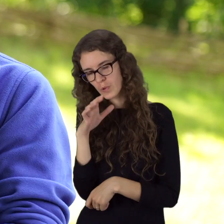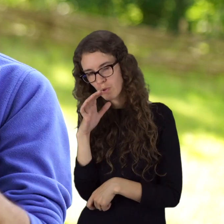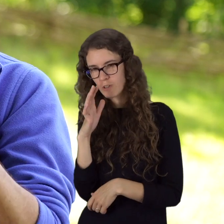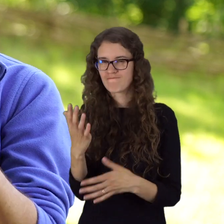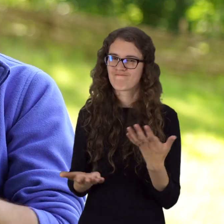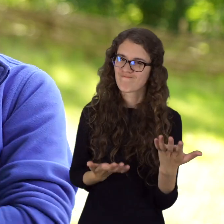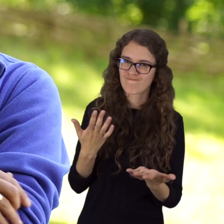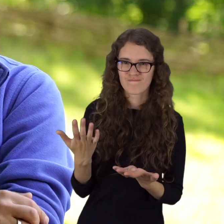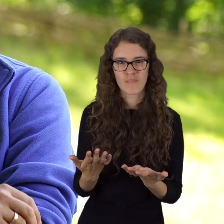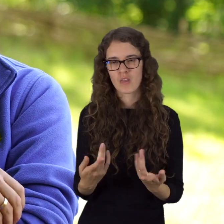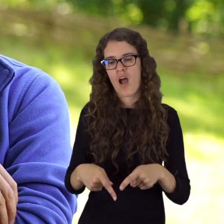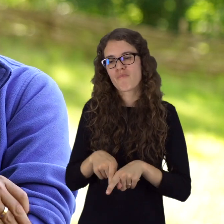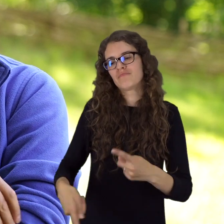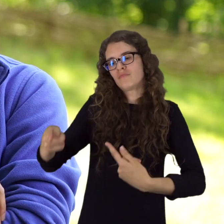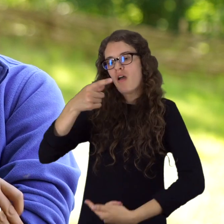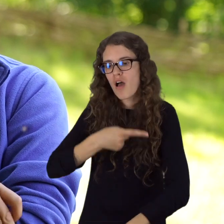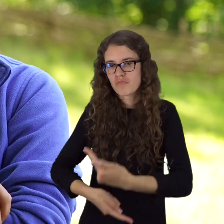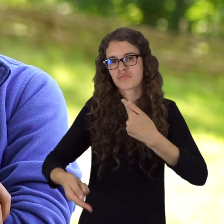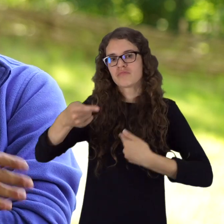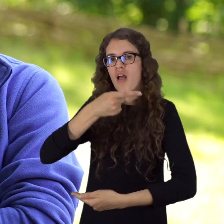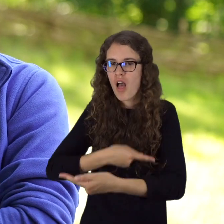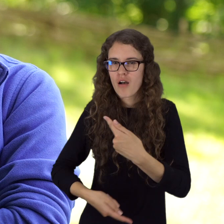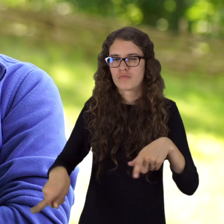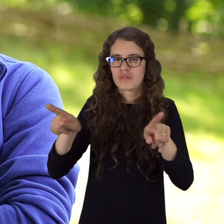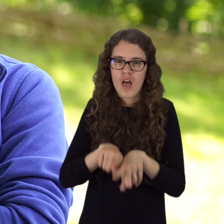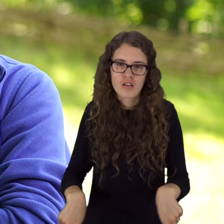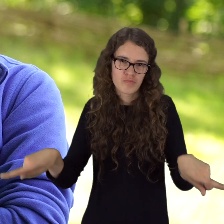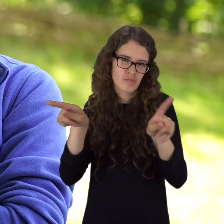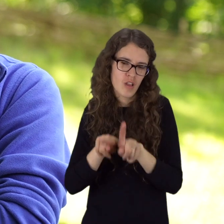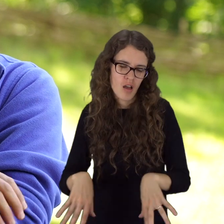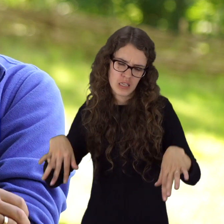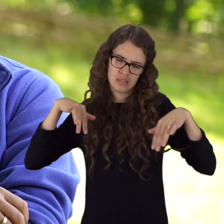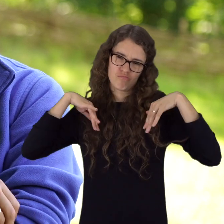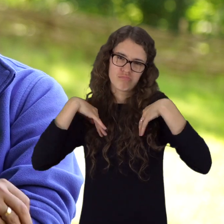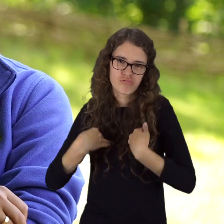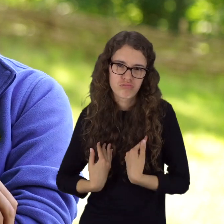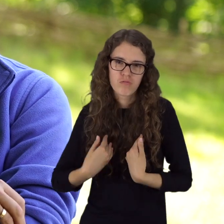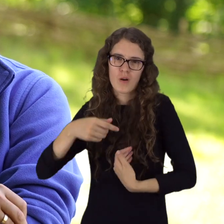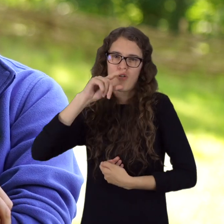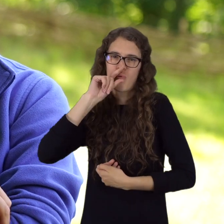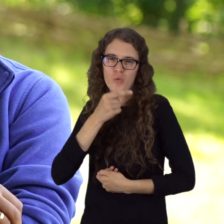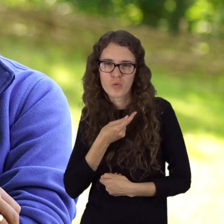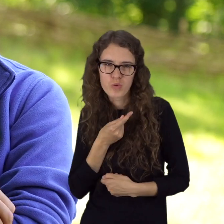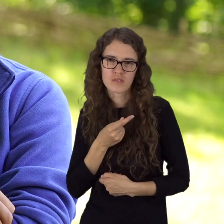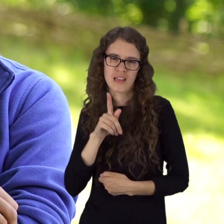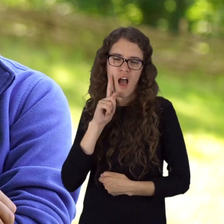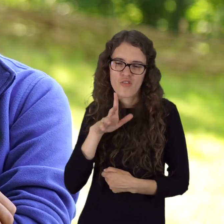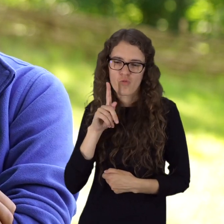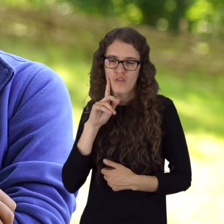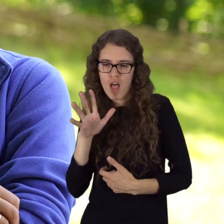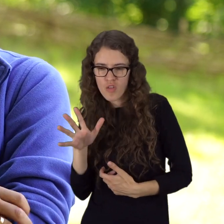na, gal taip su primityvinu, bet na, užsisukti tame tokiame, nežinau, liūdesio tokiam